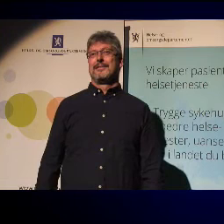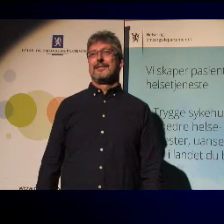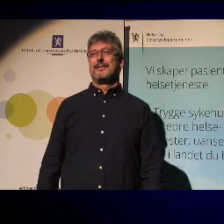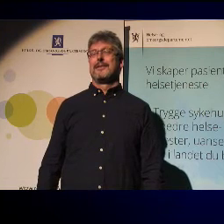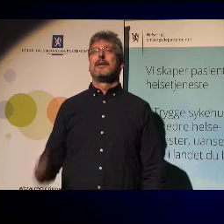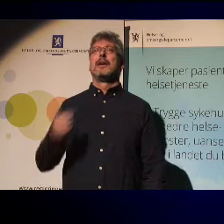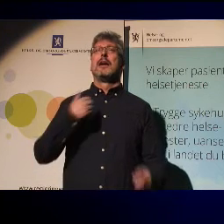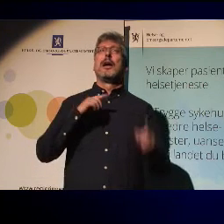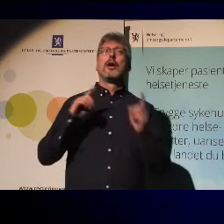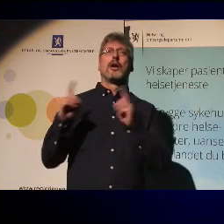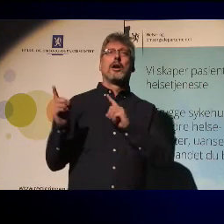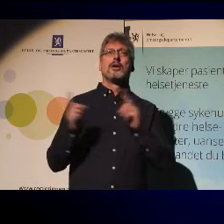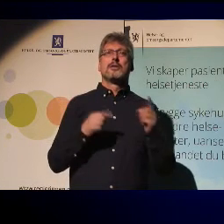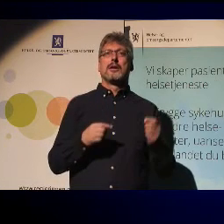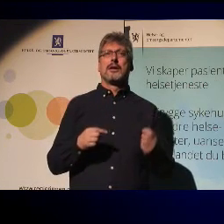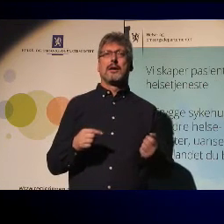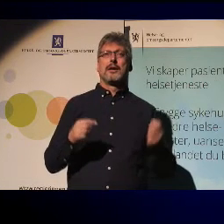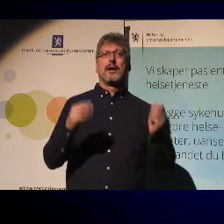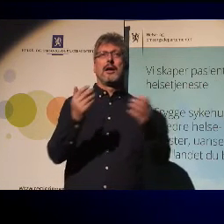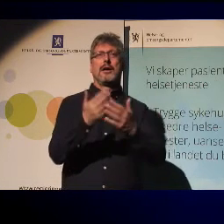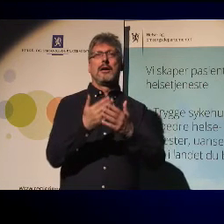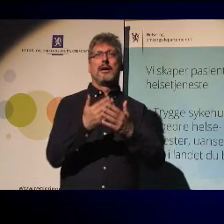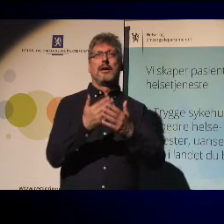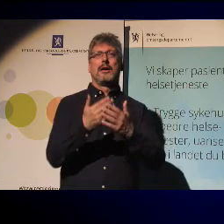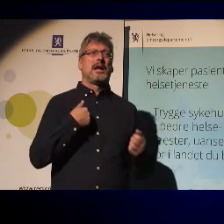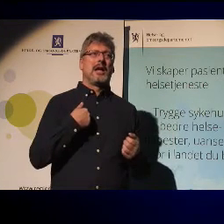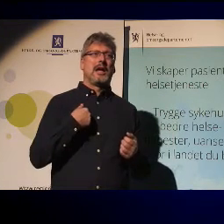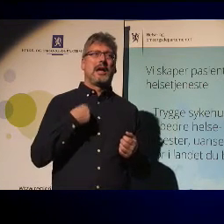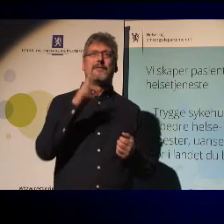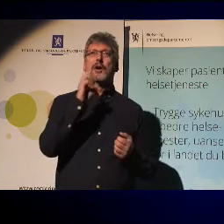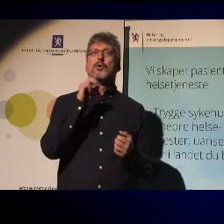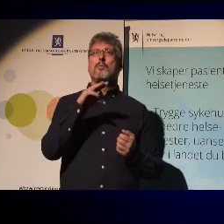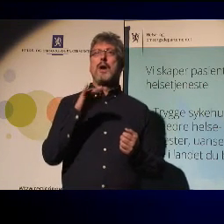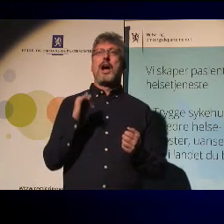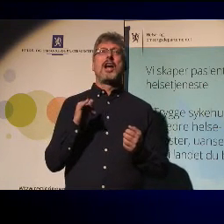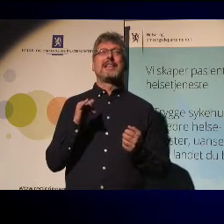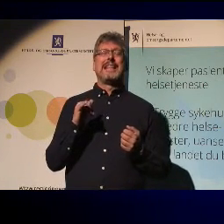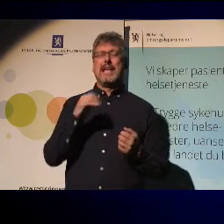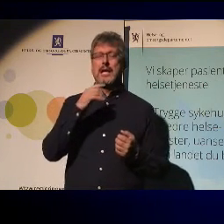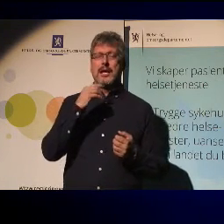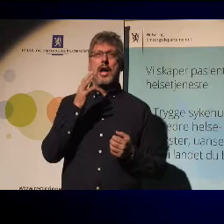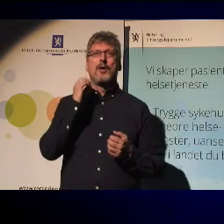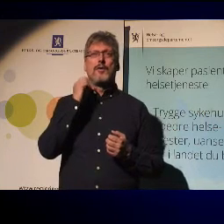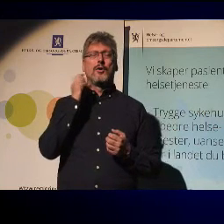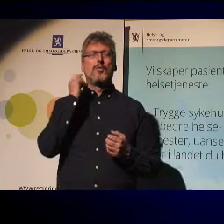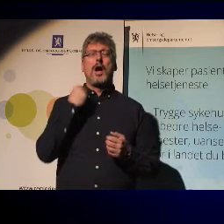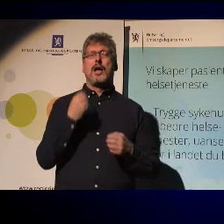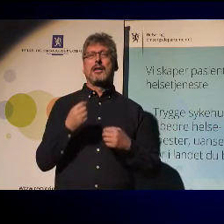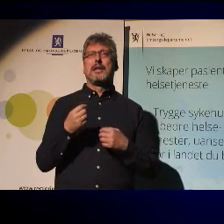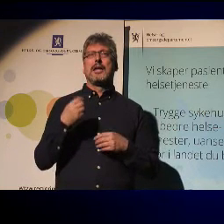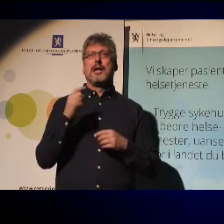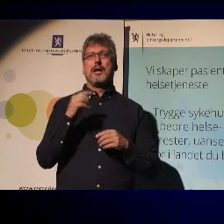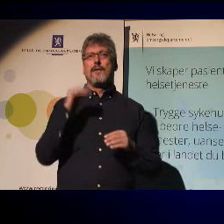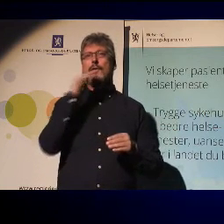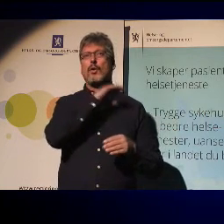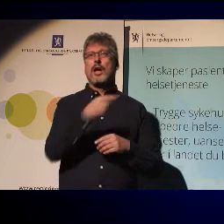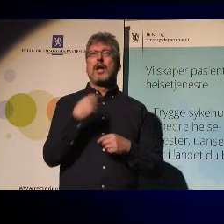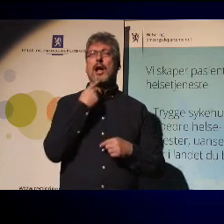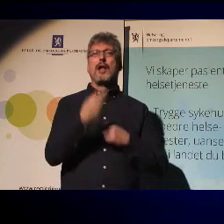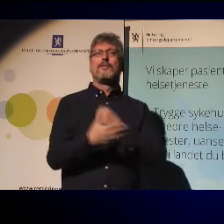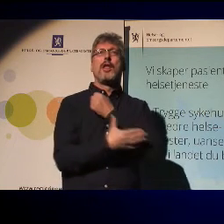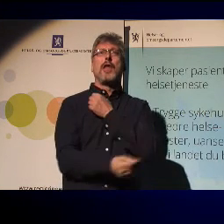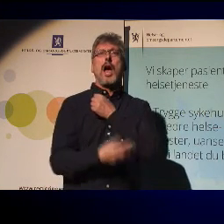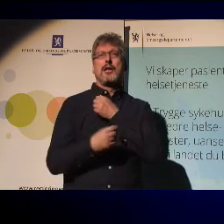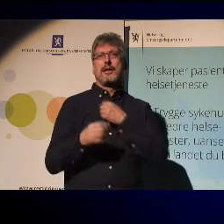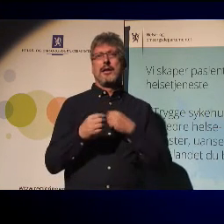Skal synge «Jeg er ute av romanifolket», eller «Tater», som blir kalt her i Norge. Og vi hadde en sang som alltid har vært med